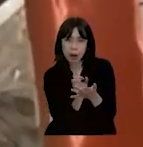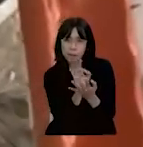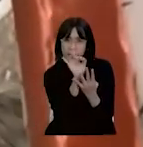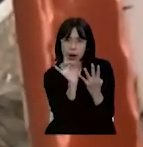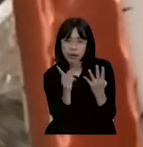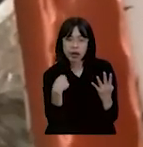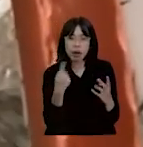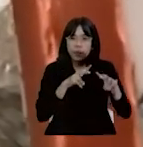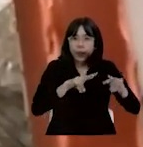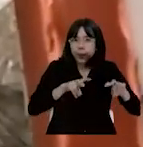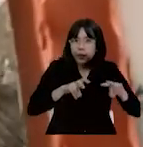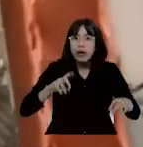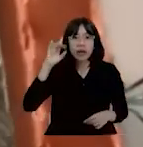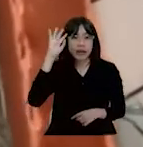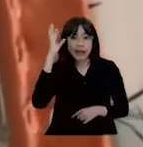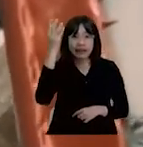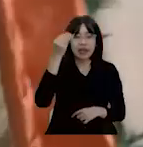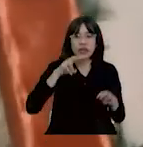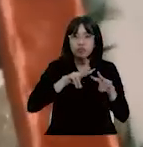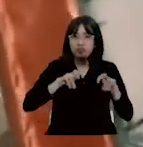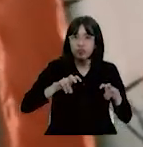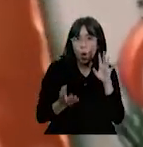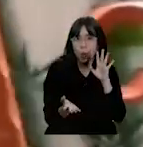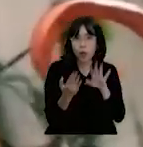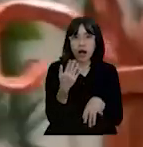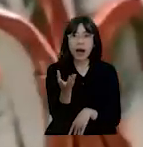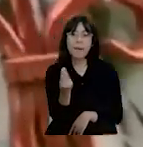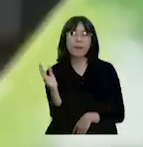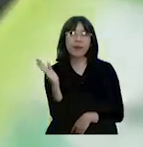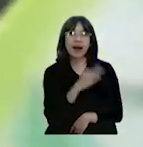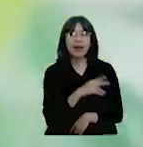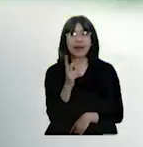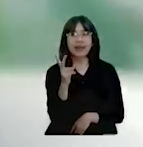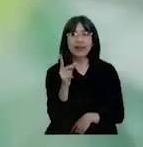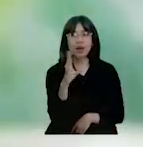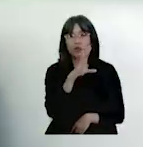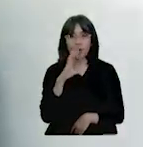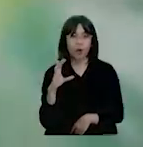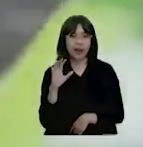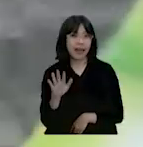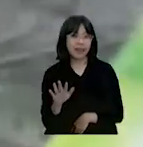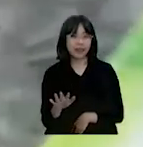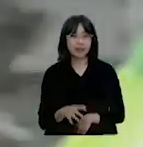Rencananya tim penyidik akan kembali menggelar olah TKP Rabu sore. Dari Jakarta, tim Liputan iNews melaporkan.